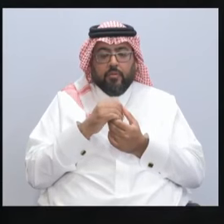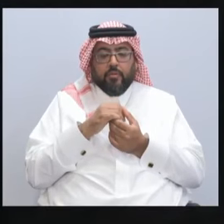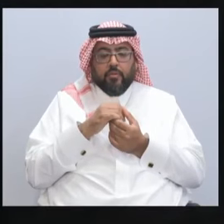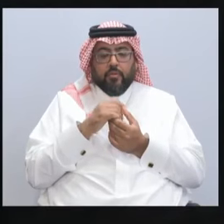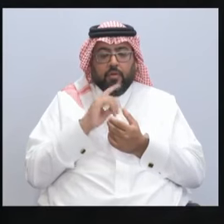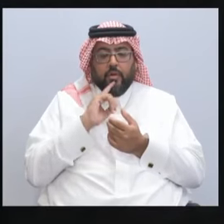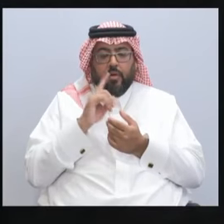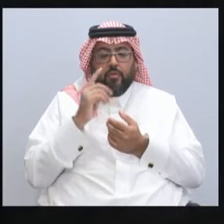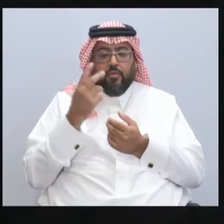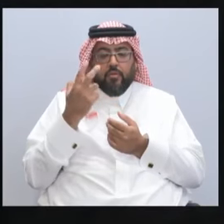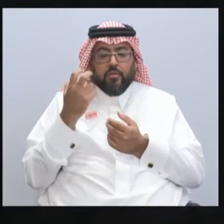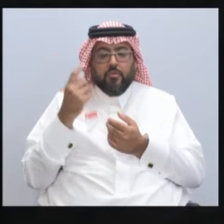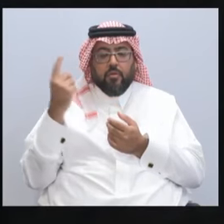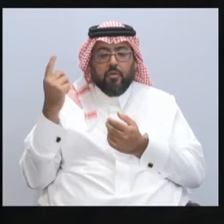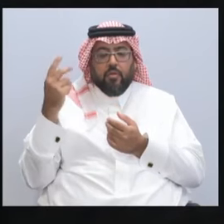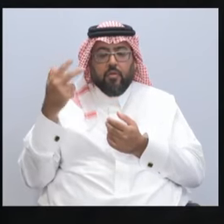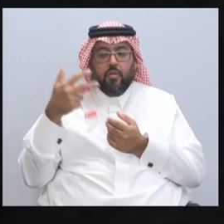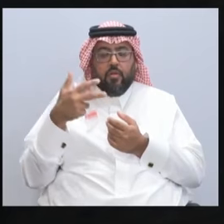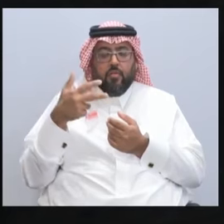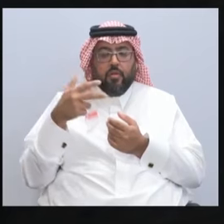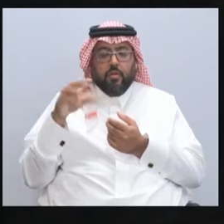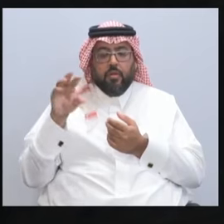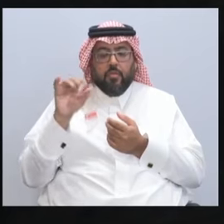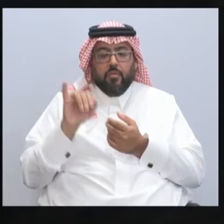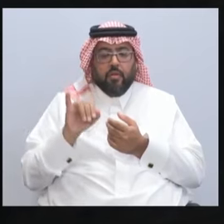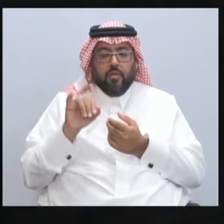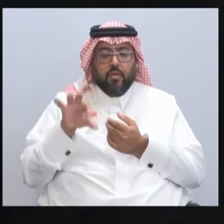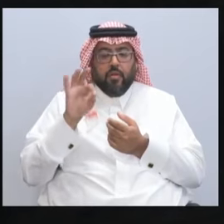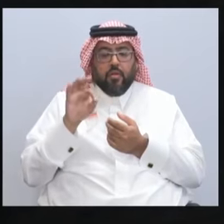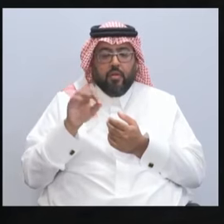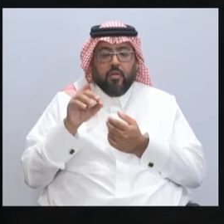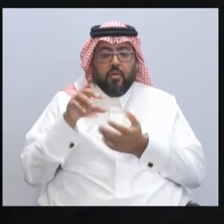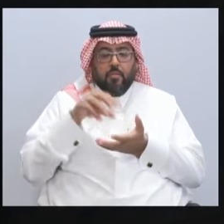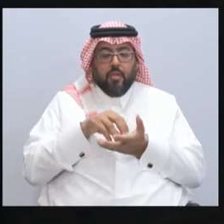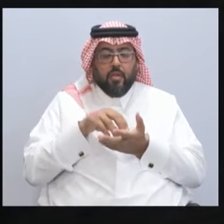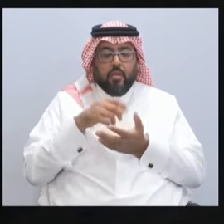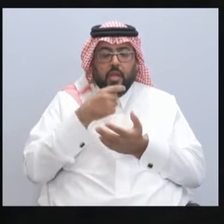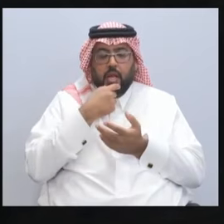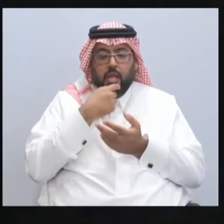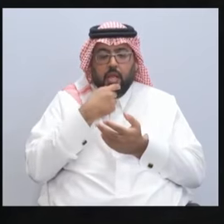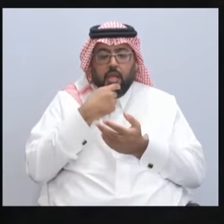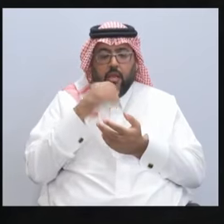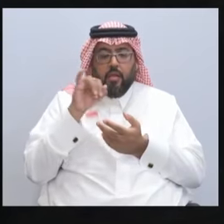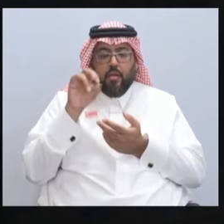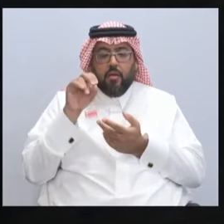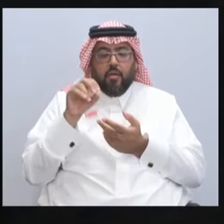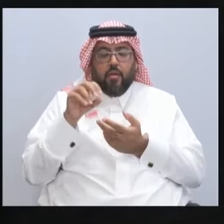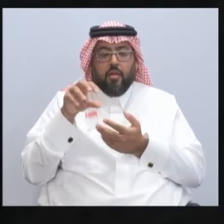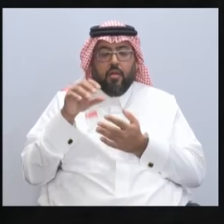عام 1981 ميلادي واختيرت مدينه الرياض